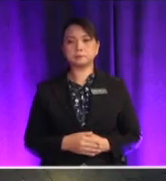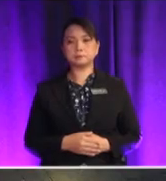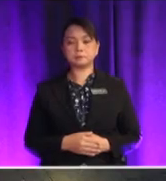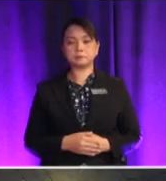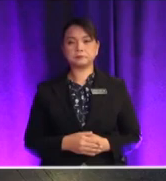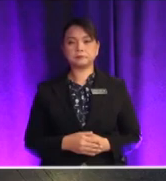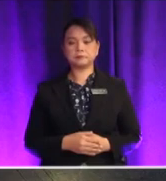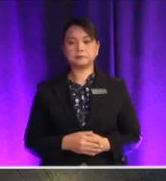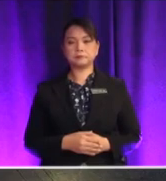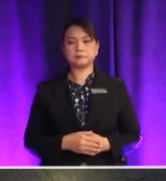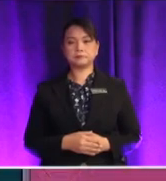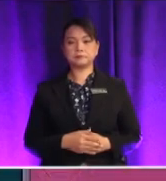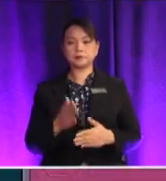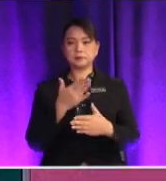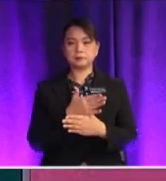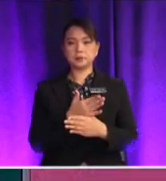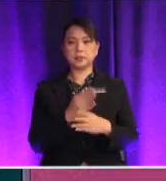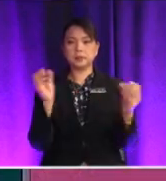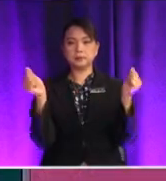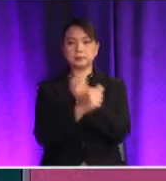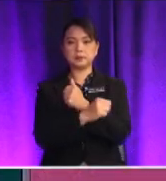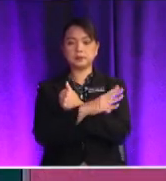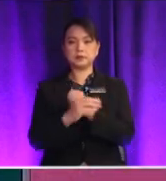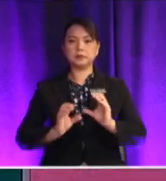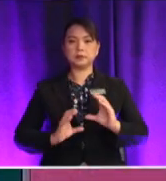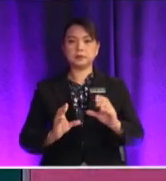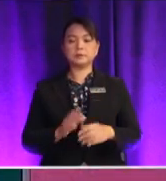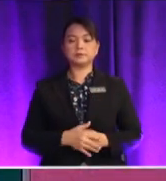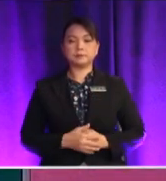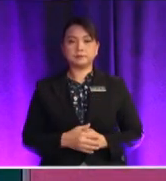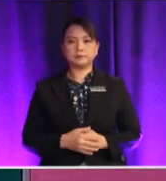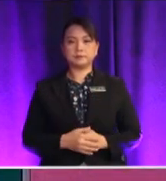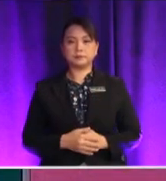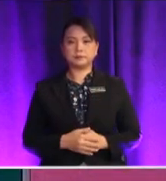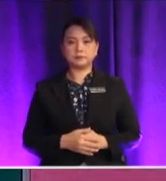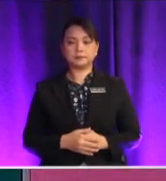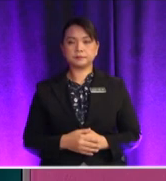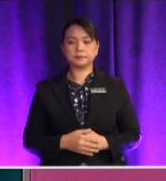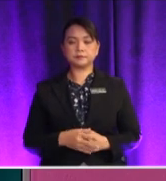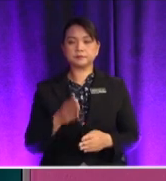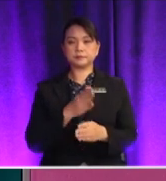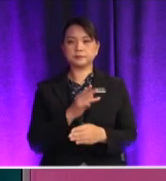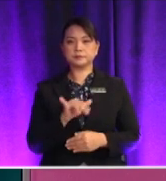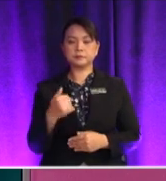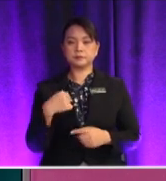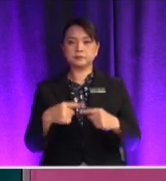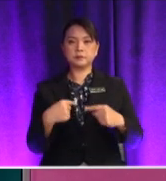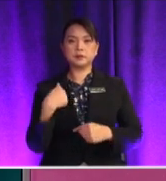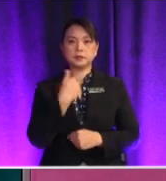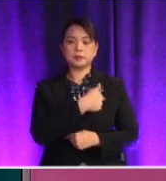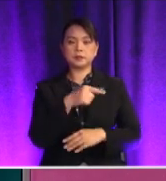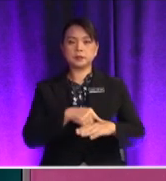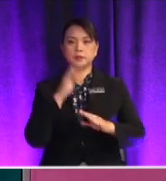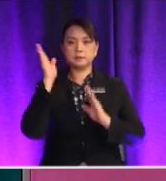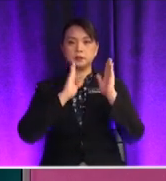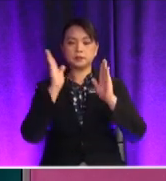Okey, kita masuk kepada bahagian cabaran dan strategi keunikan rakyat Malaysia. Baik. Akmal Okay, sebenarnya apabila kita di Malaysia